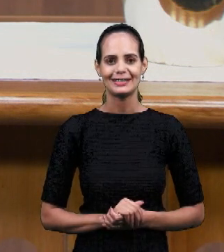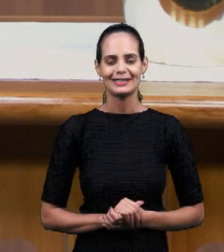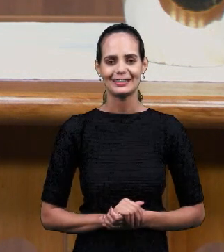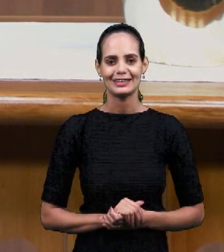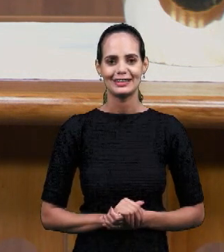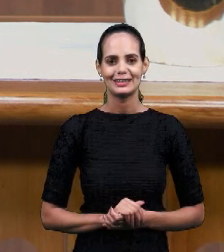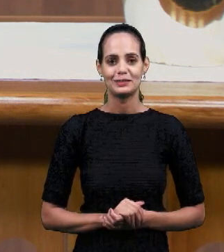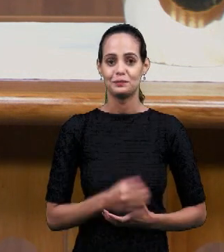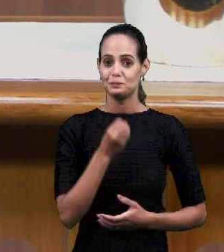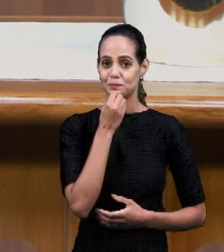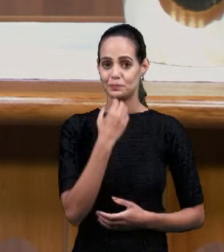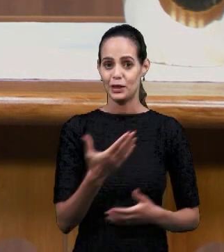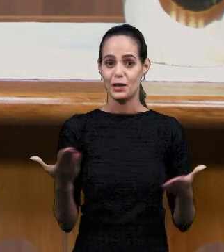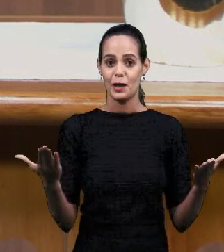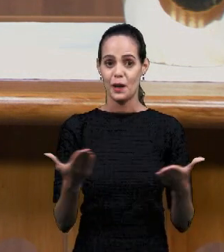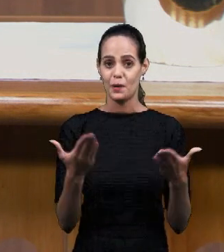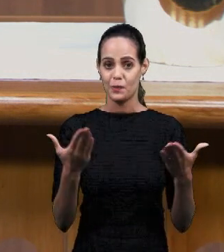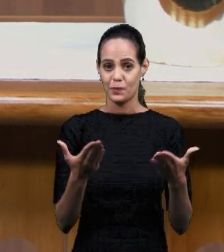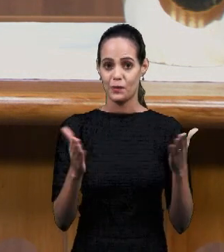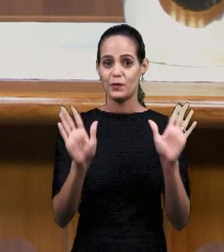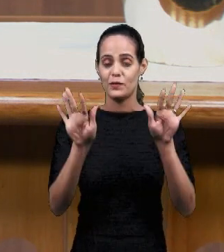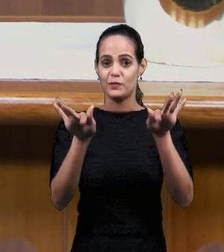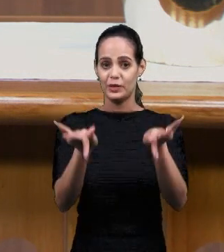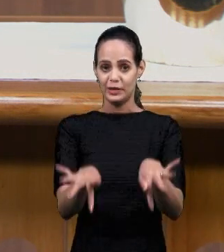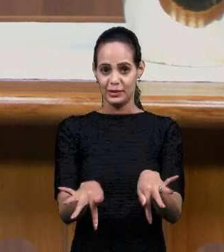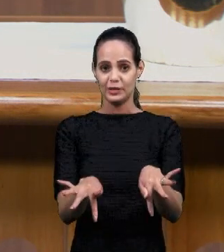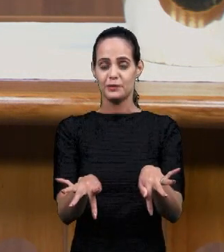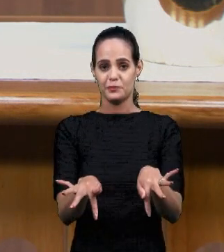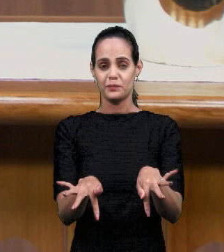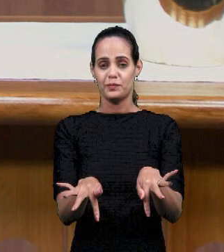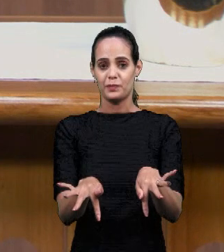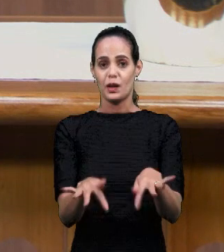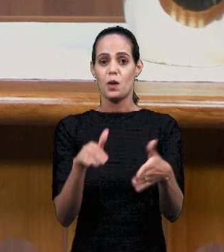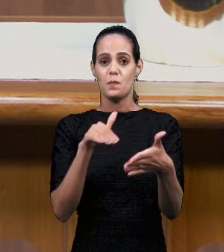Très bien, mes frères et sœurs, nous arrivons à notre dernière